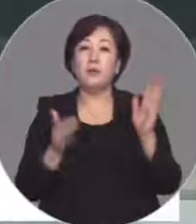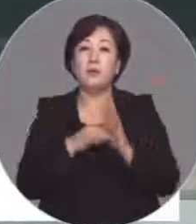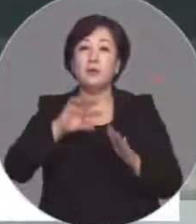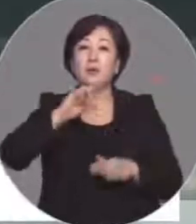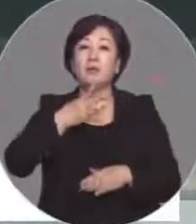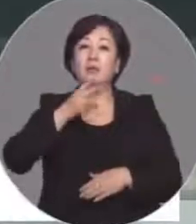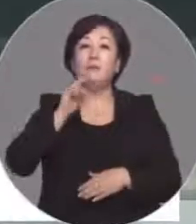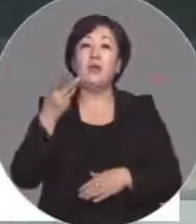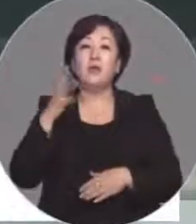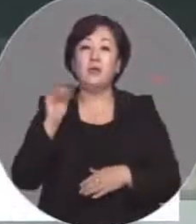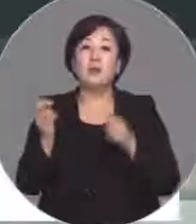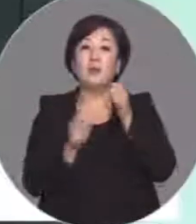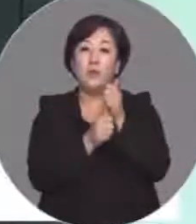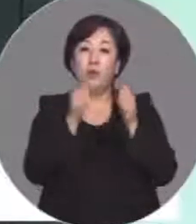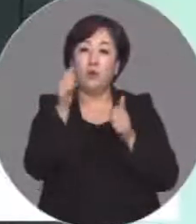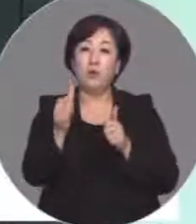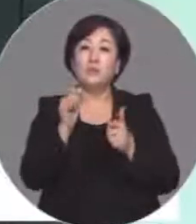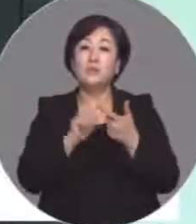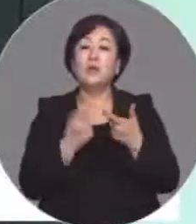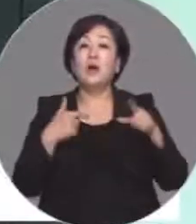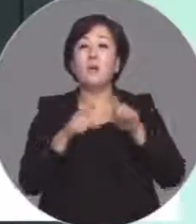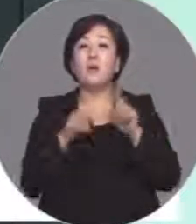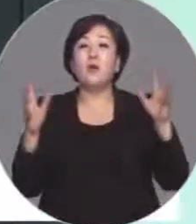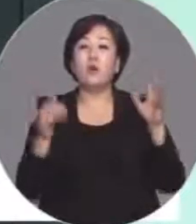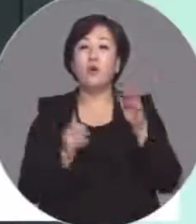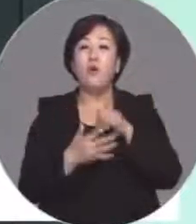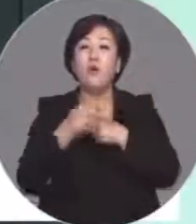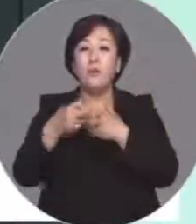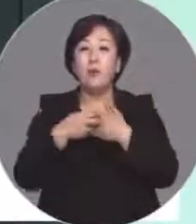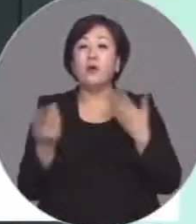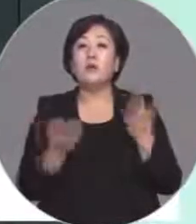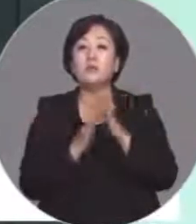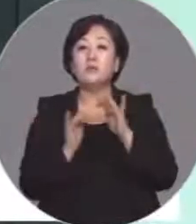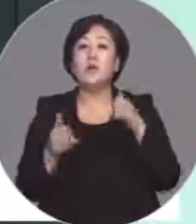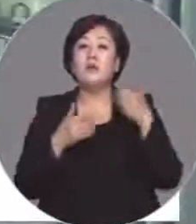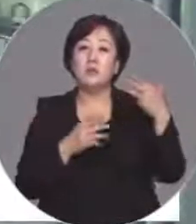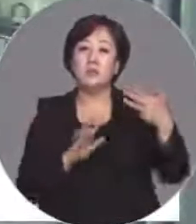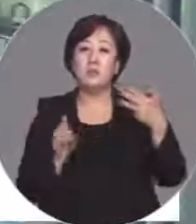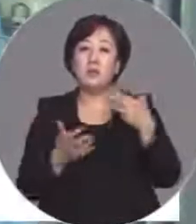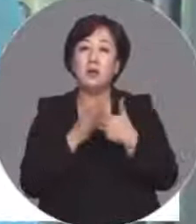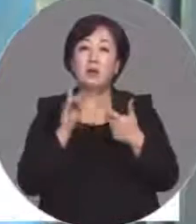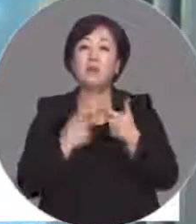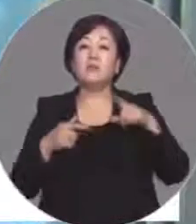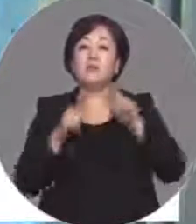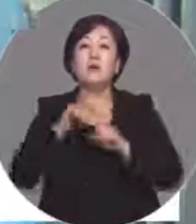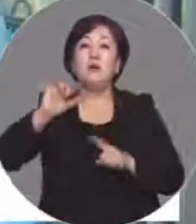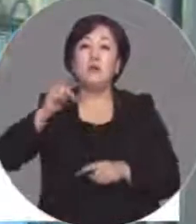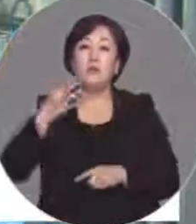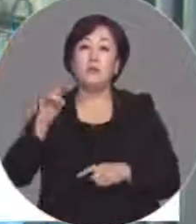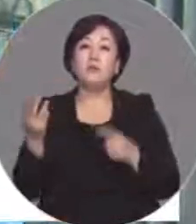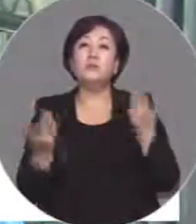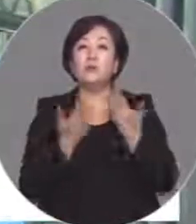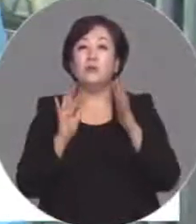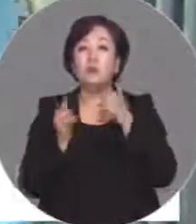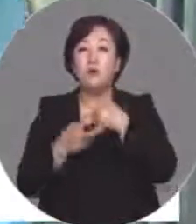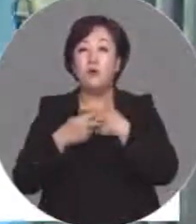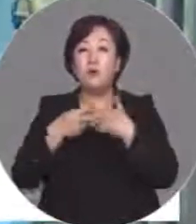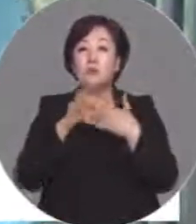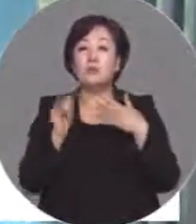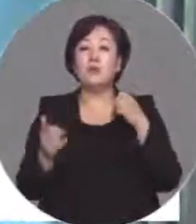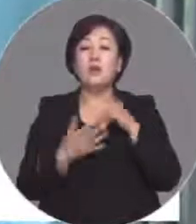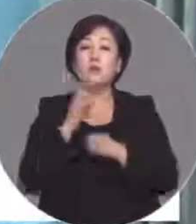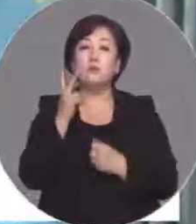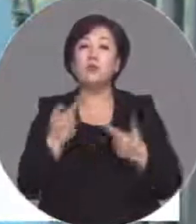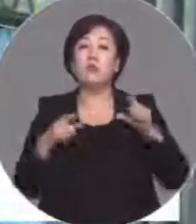길메리 요양병원 부원장을 포함해 이 요양병원 종사자 8명과 노블레스 요양병원 종사자 2명까지